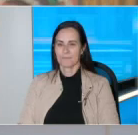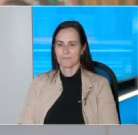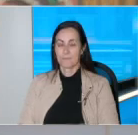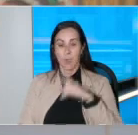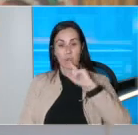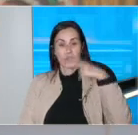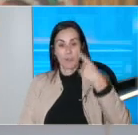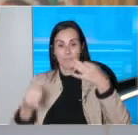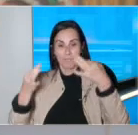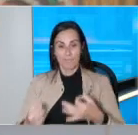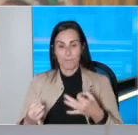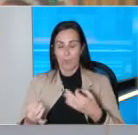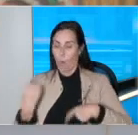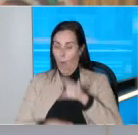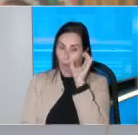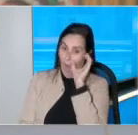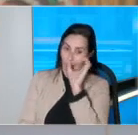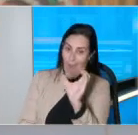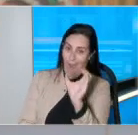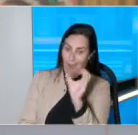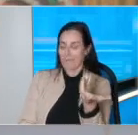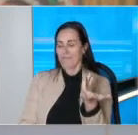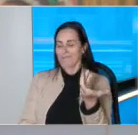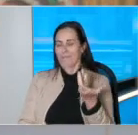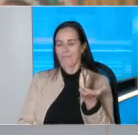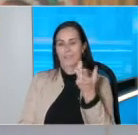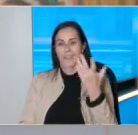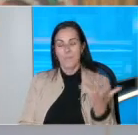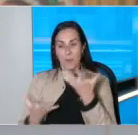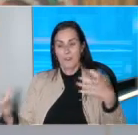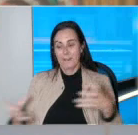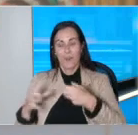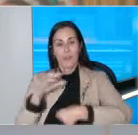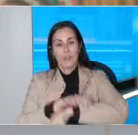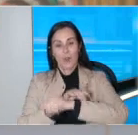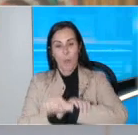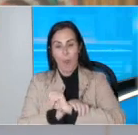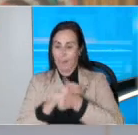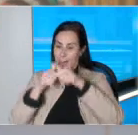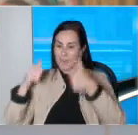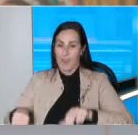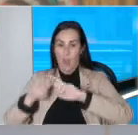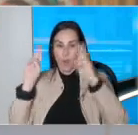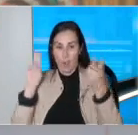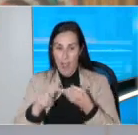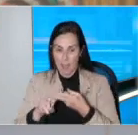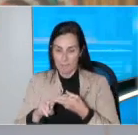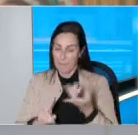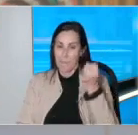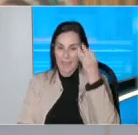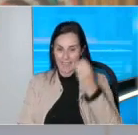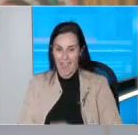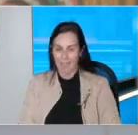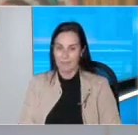בעוד שנה בדיוק רובנו נהיה מרותקים ומרותקות למסקים, מעודדים נבחרות שמתחרות בגביע העולם בכדורגל